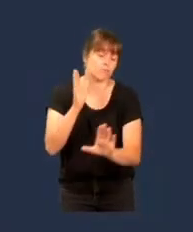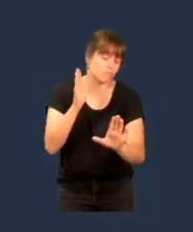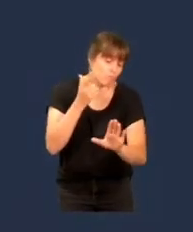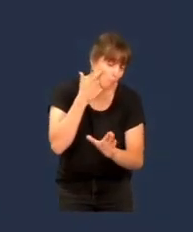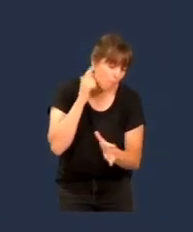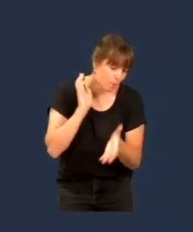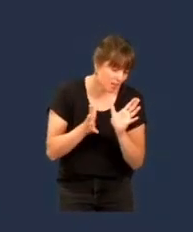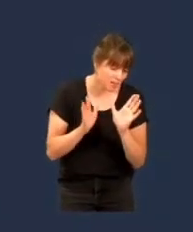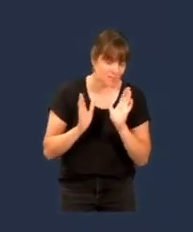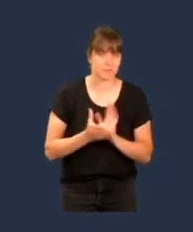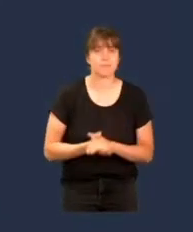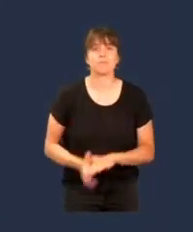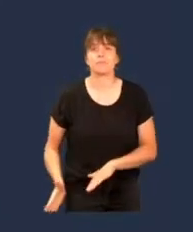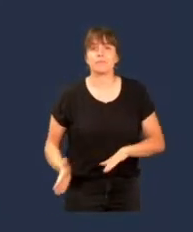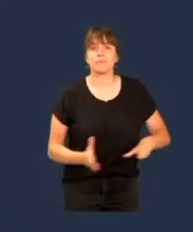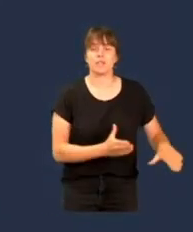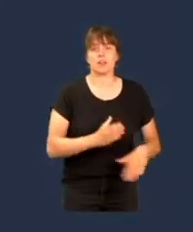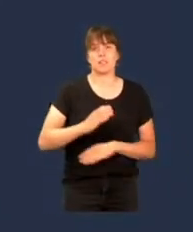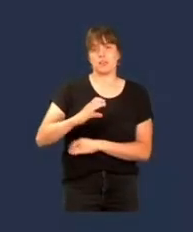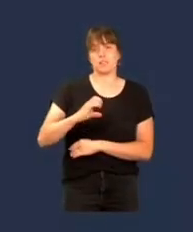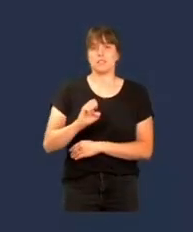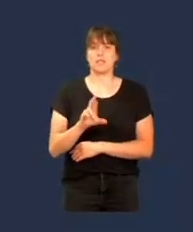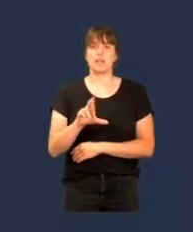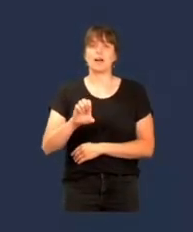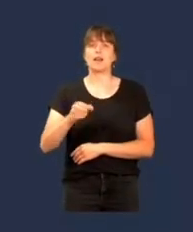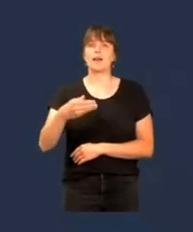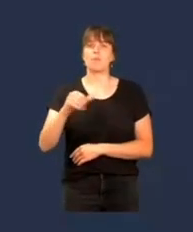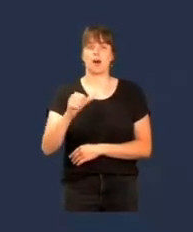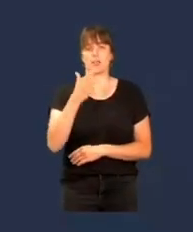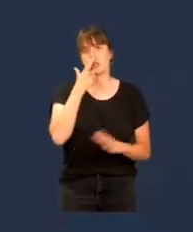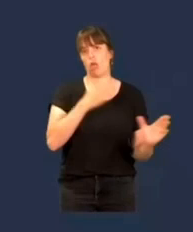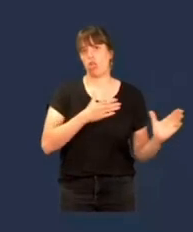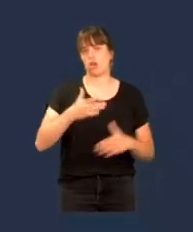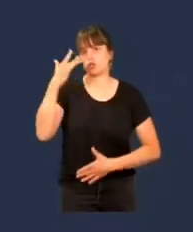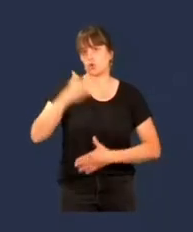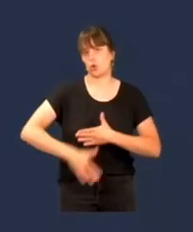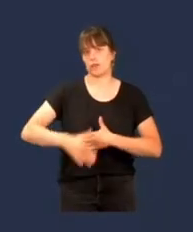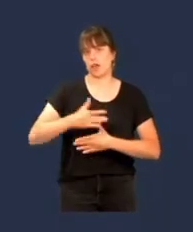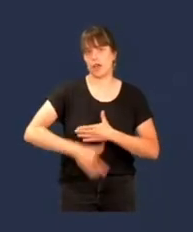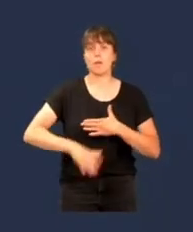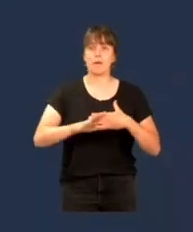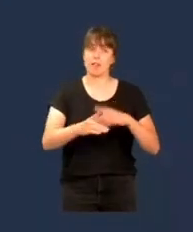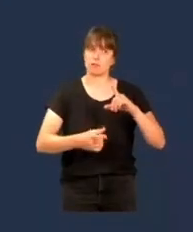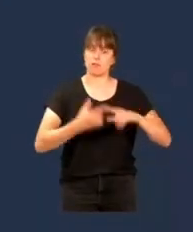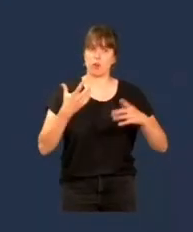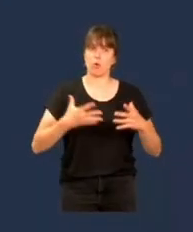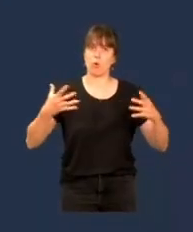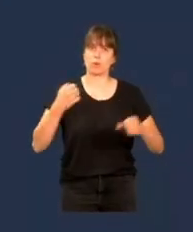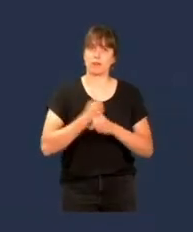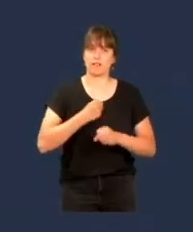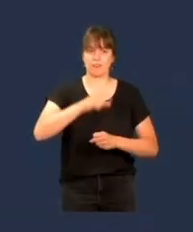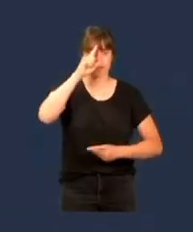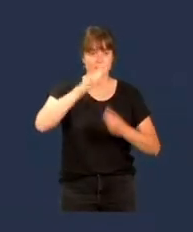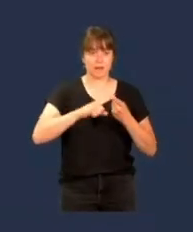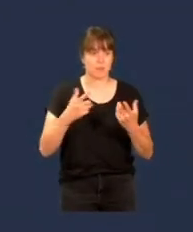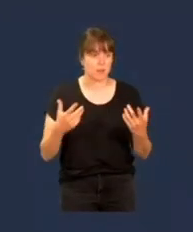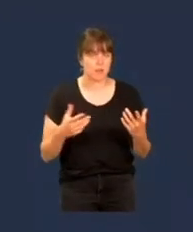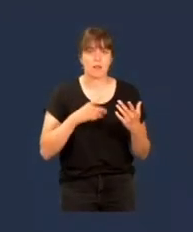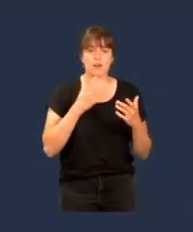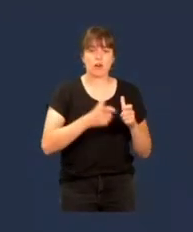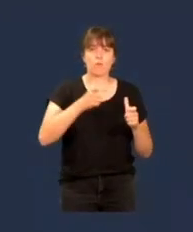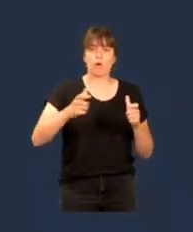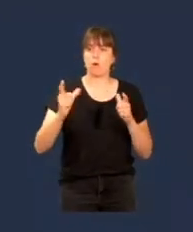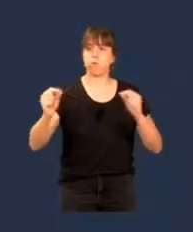portail innovant, le CEREMA arrive un tantinet tard, car il faut saluer l'immense travail de leur carte aux friches, qui existe déjà, et qui recense les